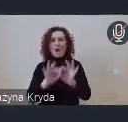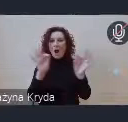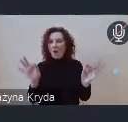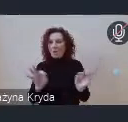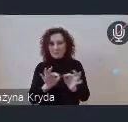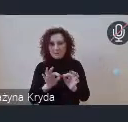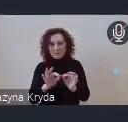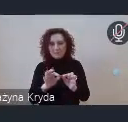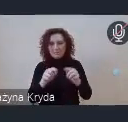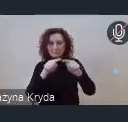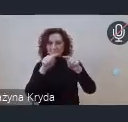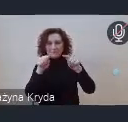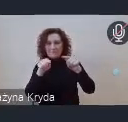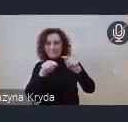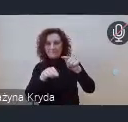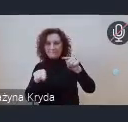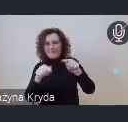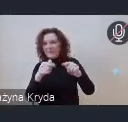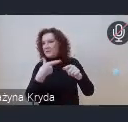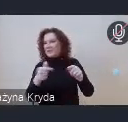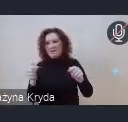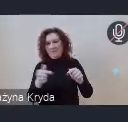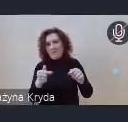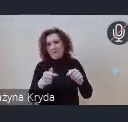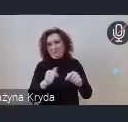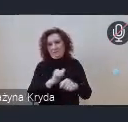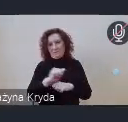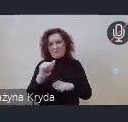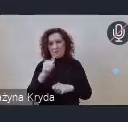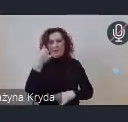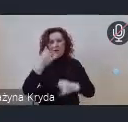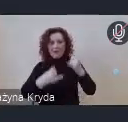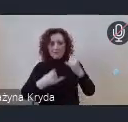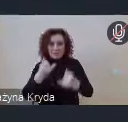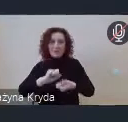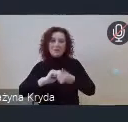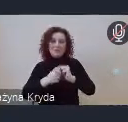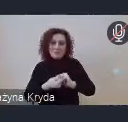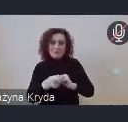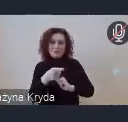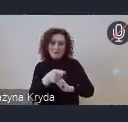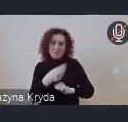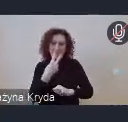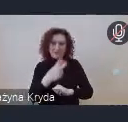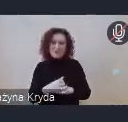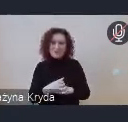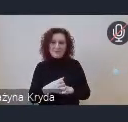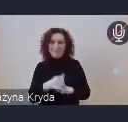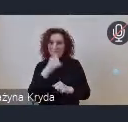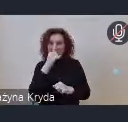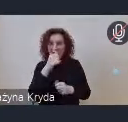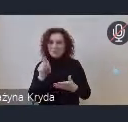powinno być a jeśli już są i z jakiegoś powodu tak jak na tym zdjęciu nie można je usunąć